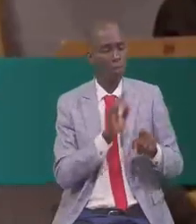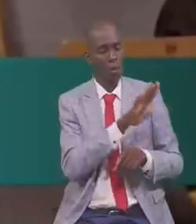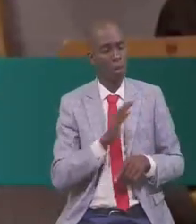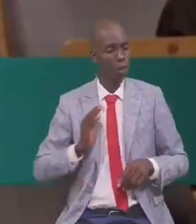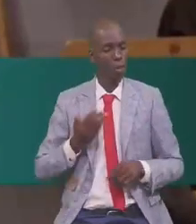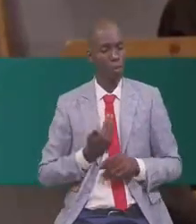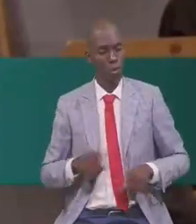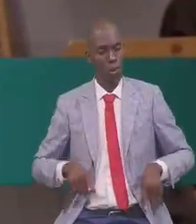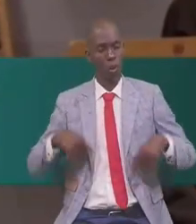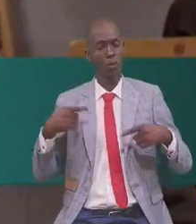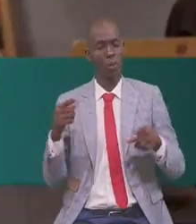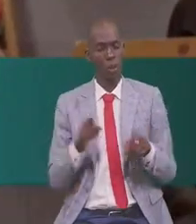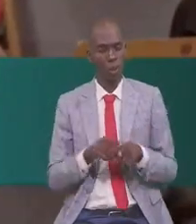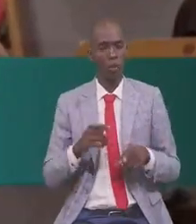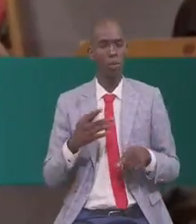point.